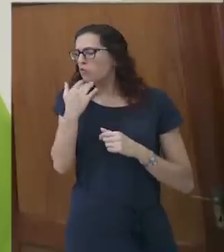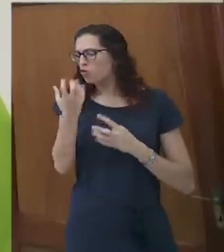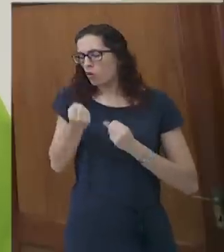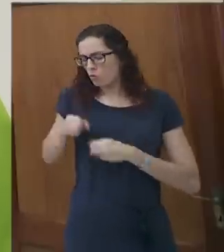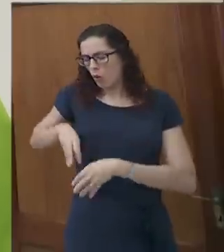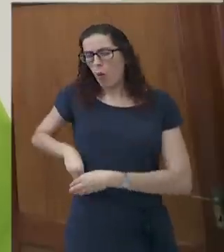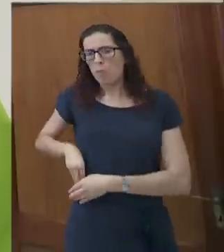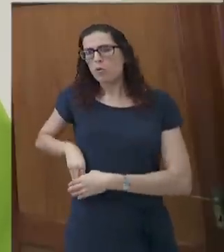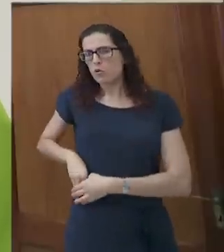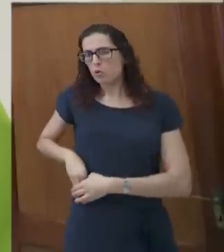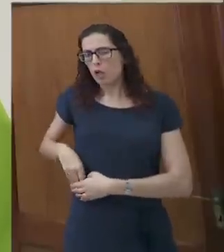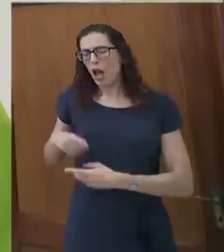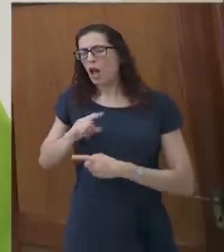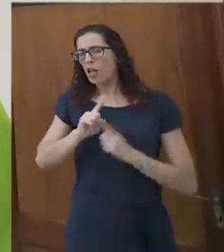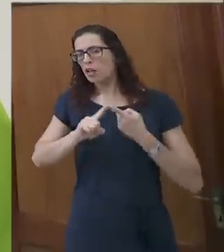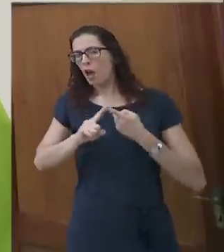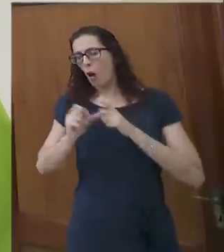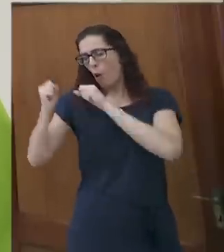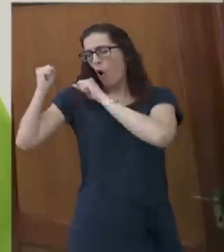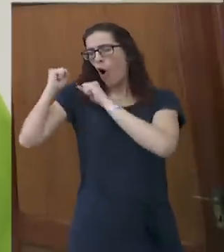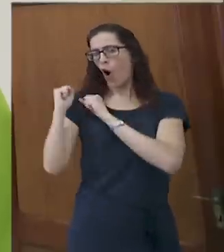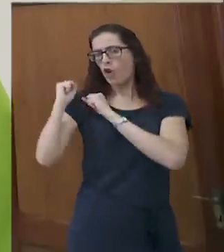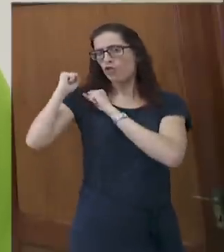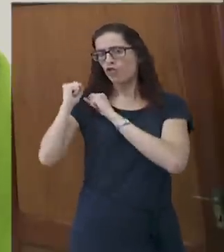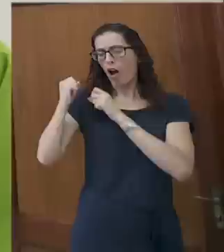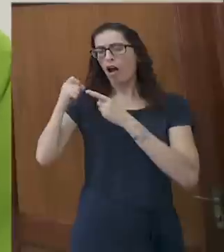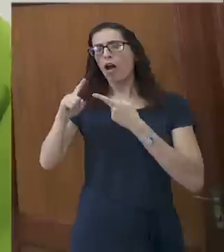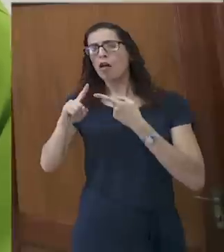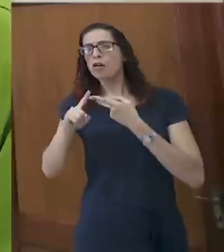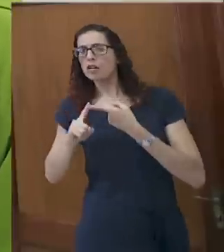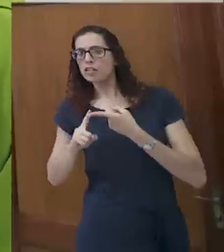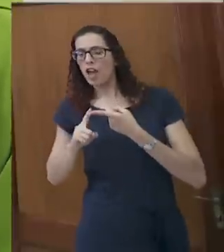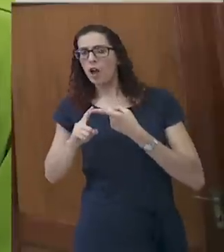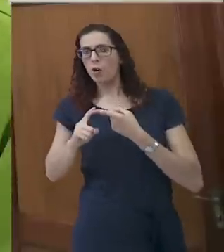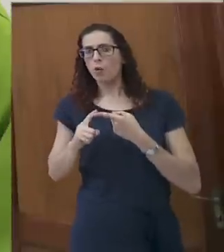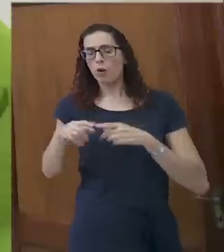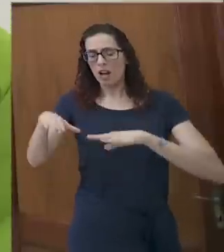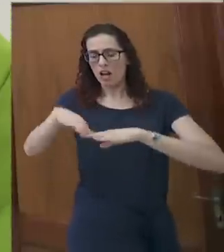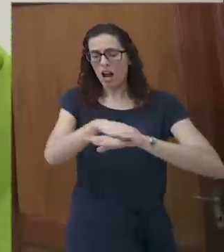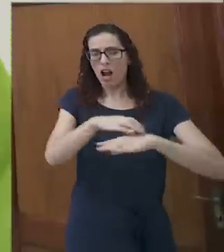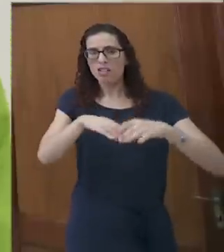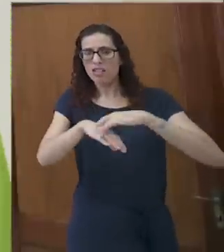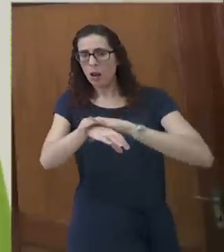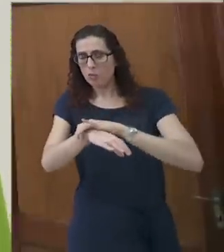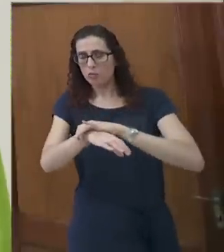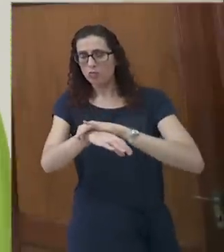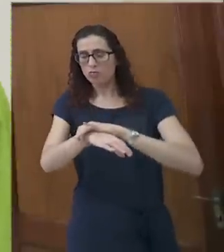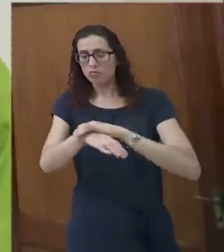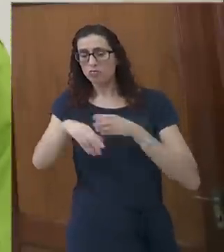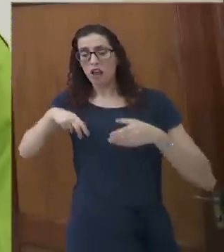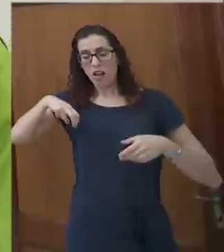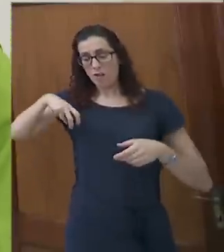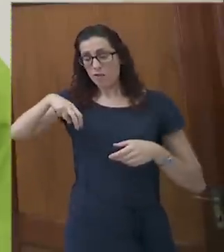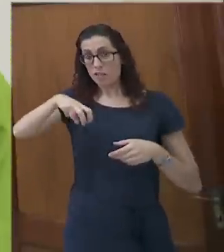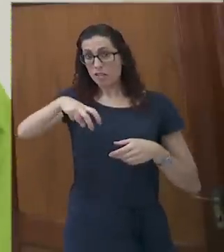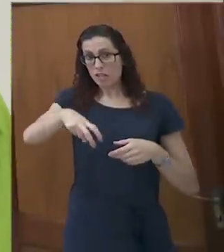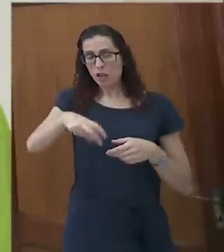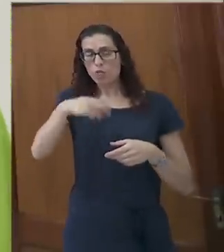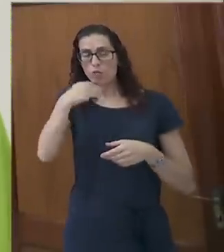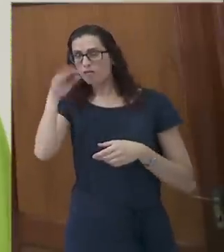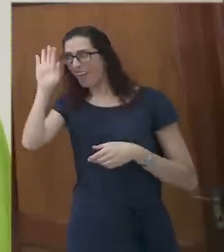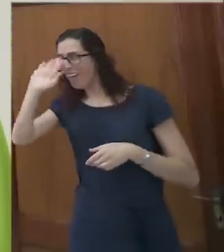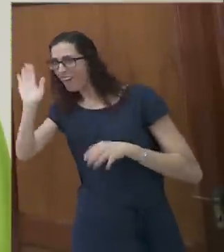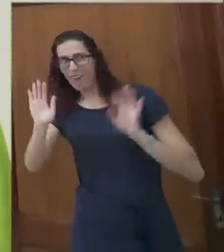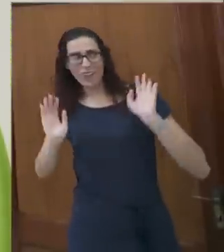l-abut, l-ħorġa u l-anqas riq. U fit-triq issellmu lil ħadd.